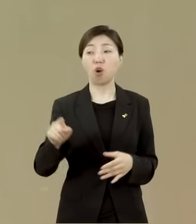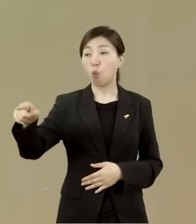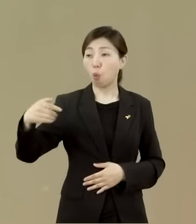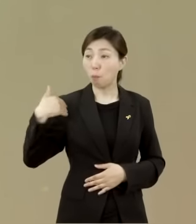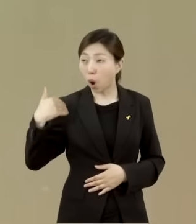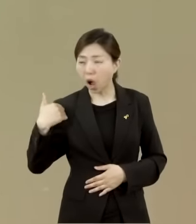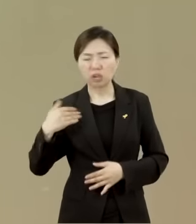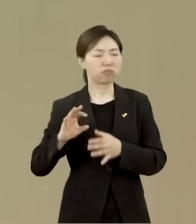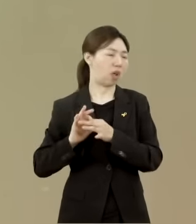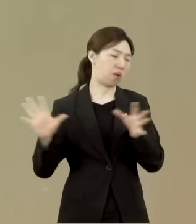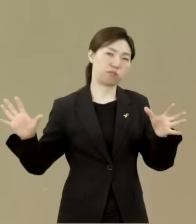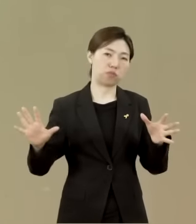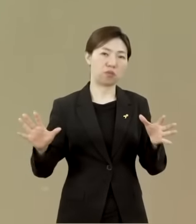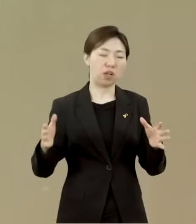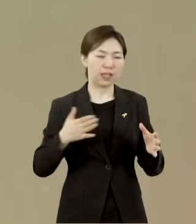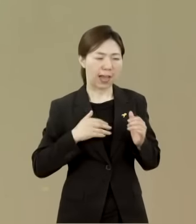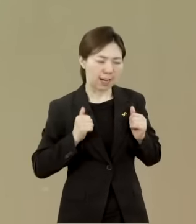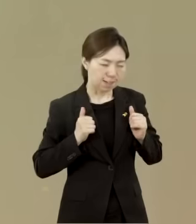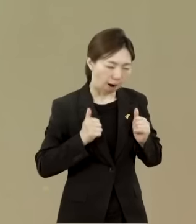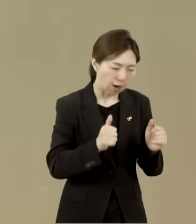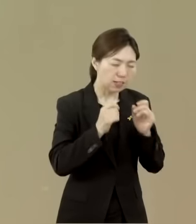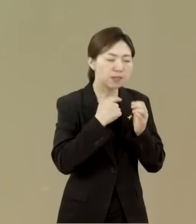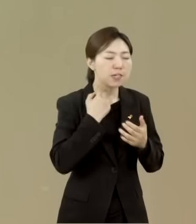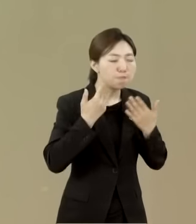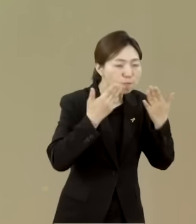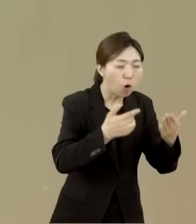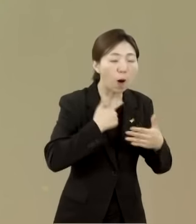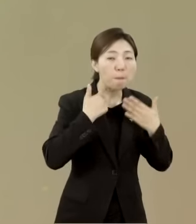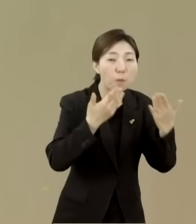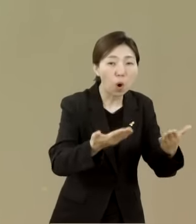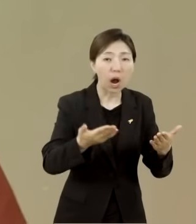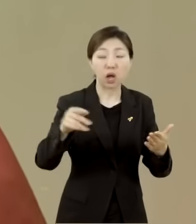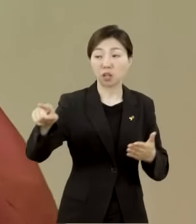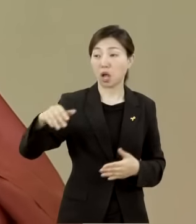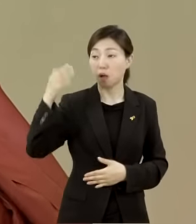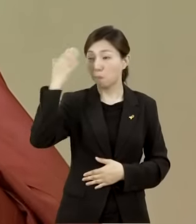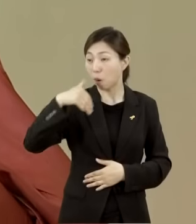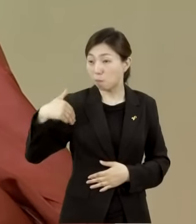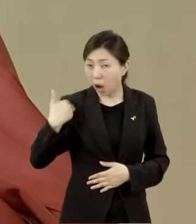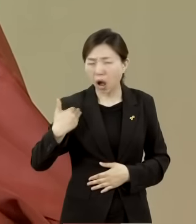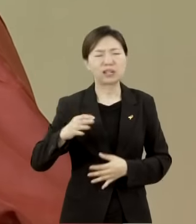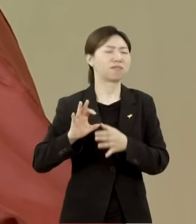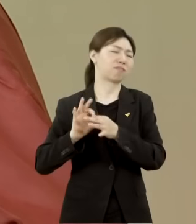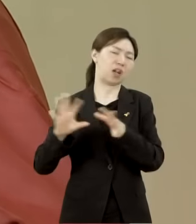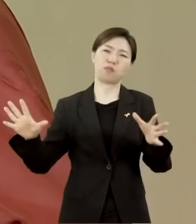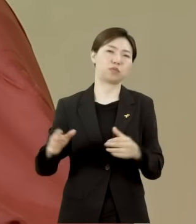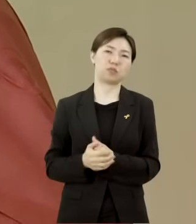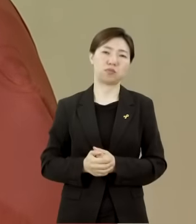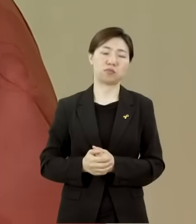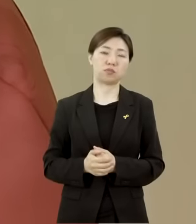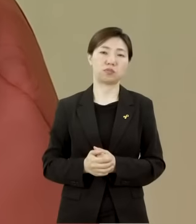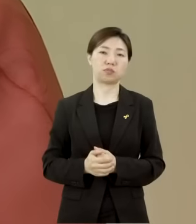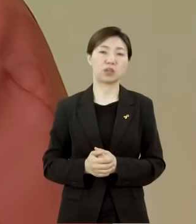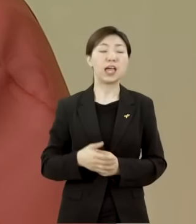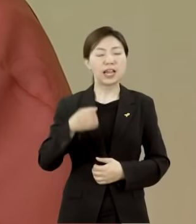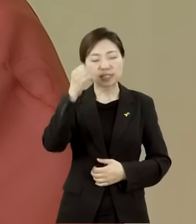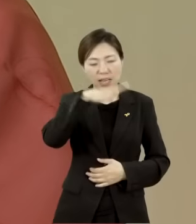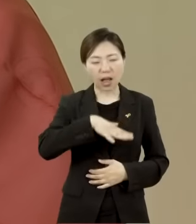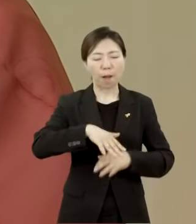마음으로 내 공덕을 지어가는 마음으로 모든 중생 다 함께